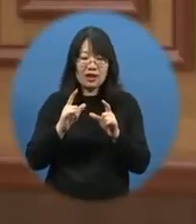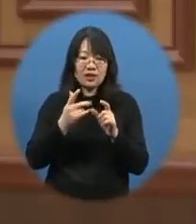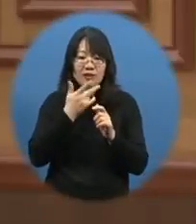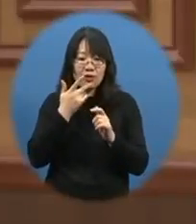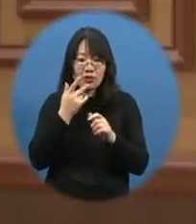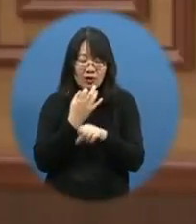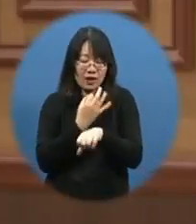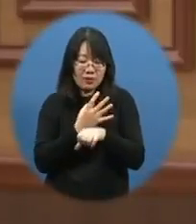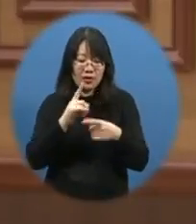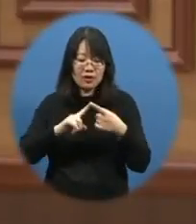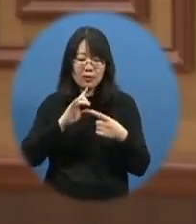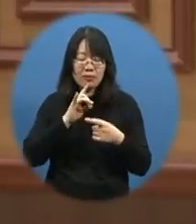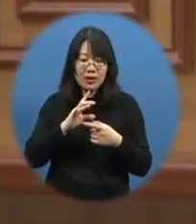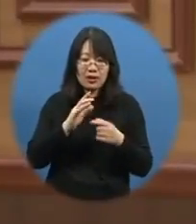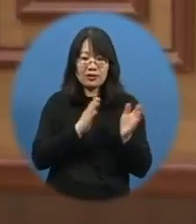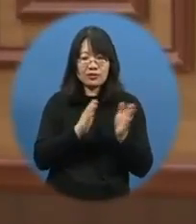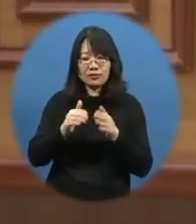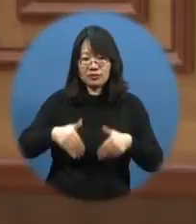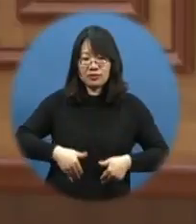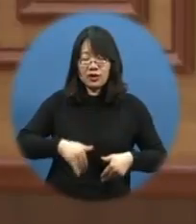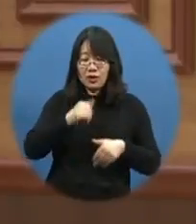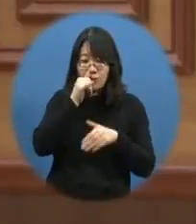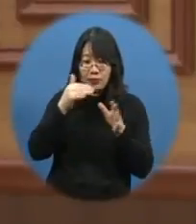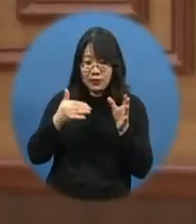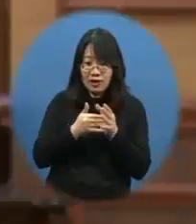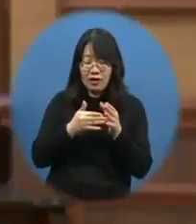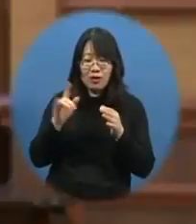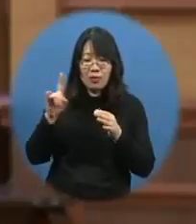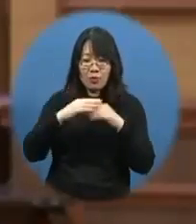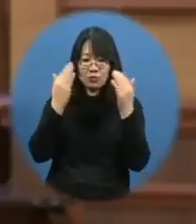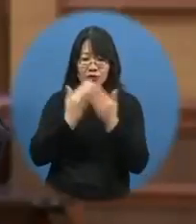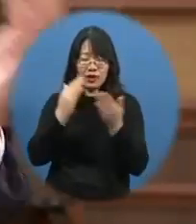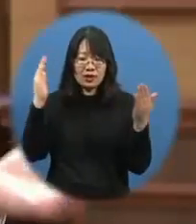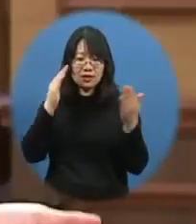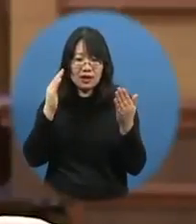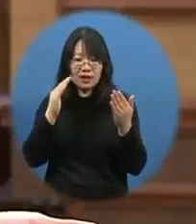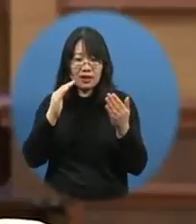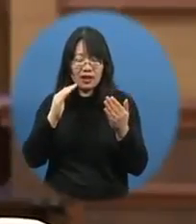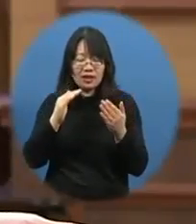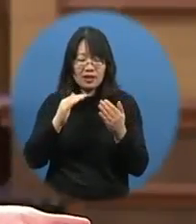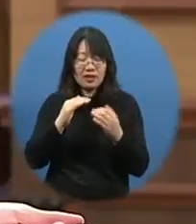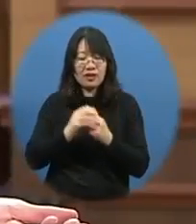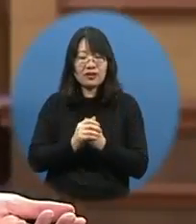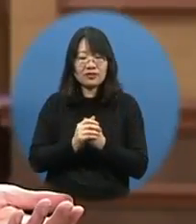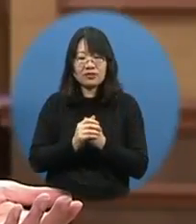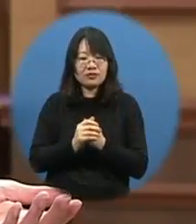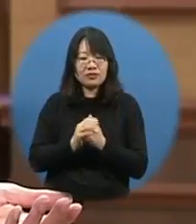있는 거기까지는 예. 갖추어 준다. 예. 그렇다고 뭐 모든 학생이 사인 코사인 해야 되는 거